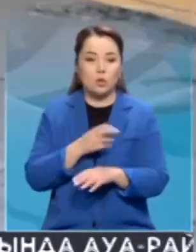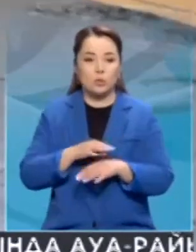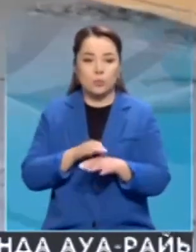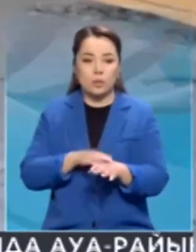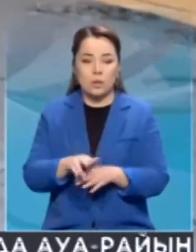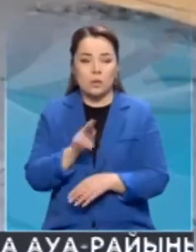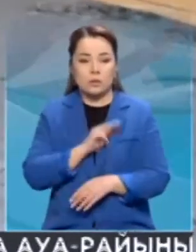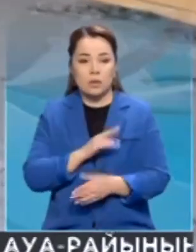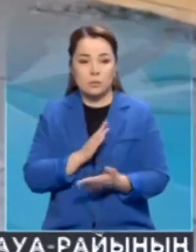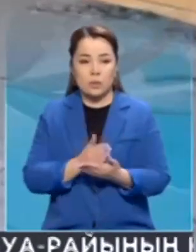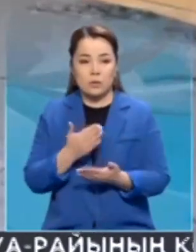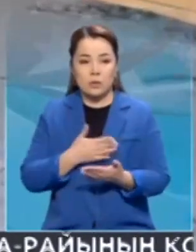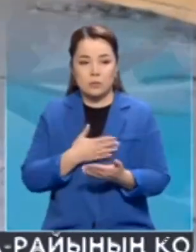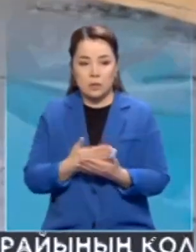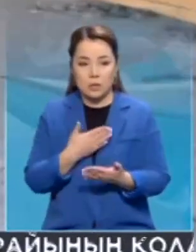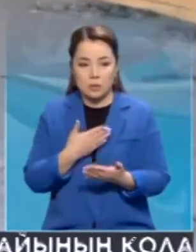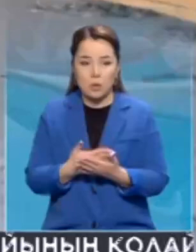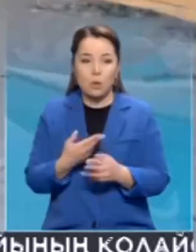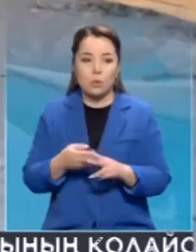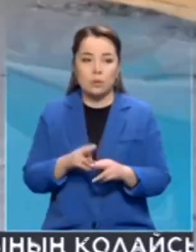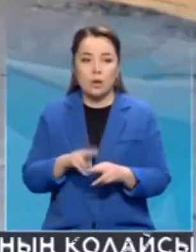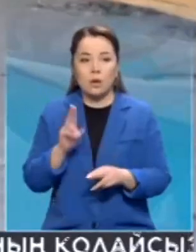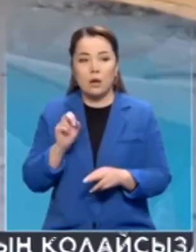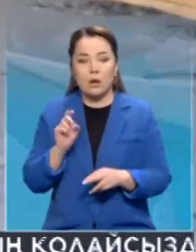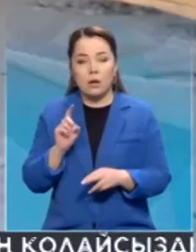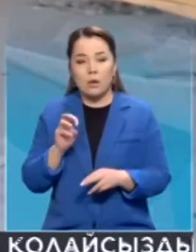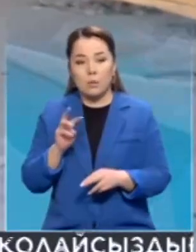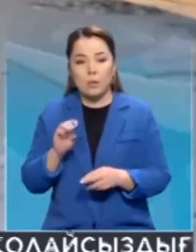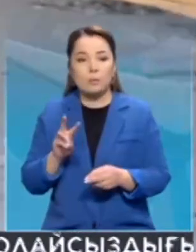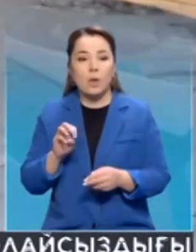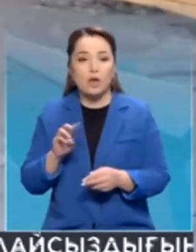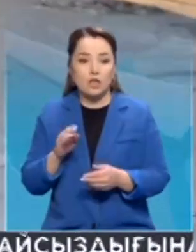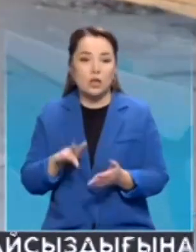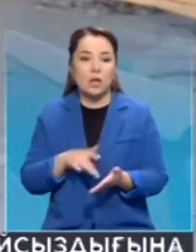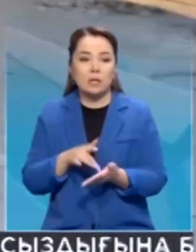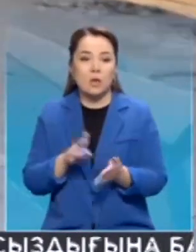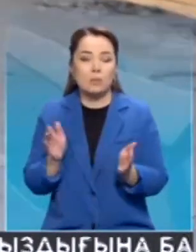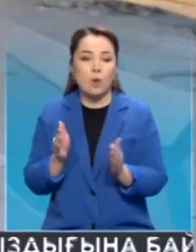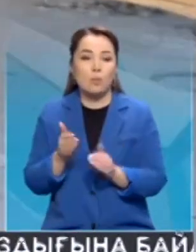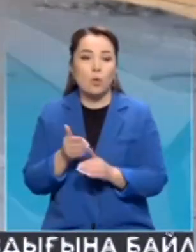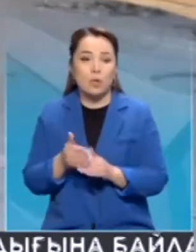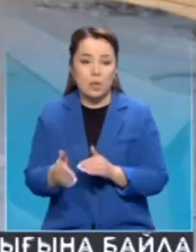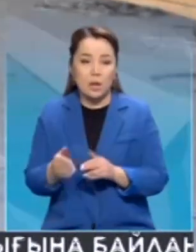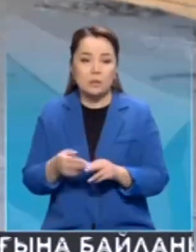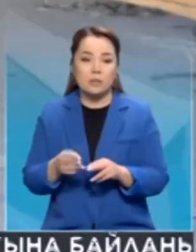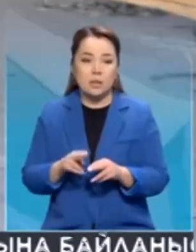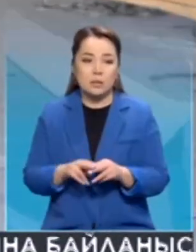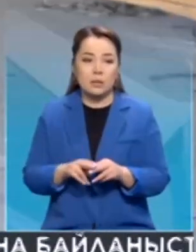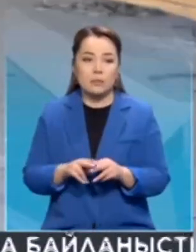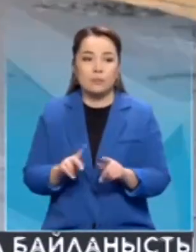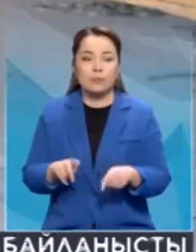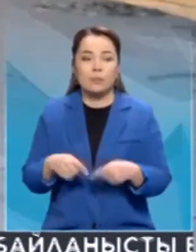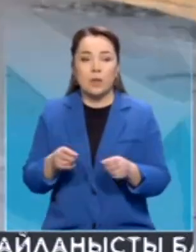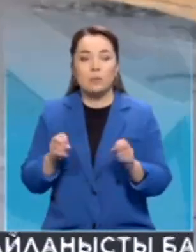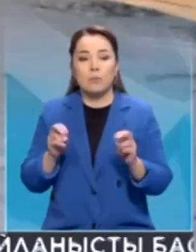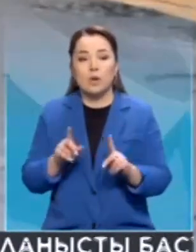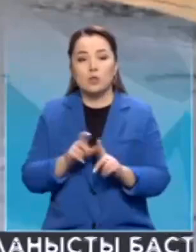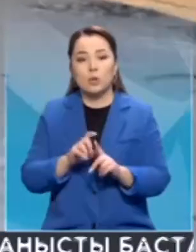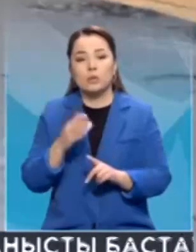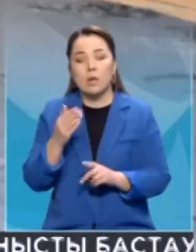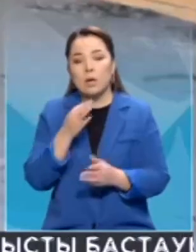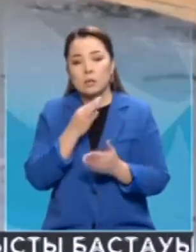жұмыстарымен ғана айналысып жатыр. Бұл Қахраманмараш қаласының бір кішкентай ғана бөлігі ғана, ал енді мамандардың